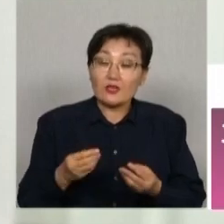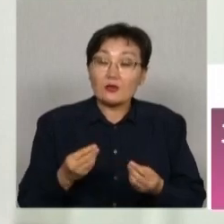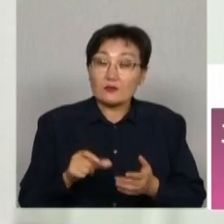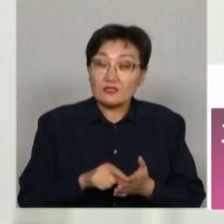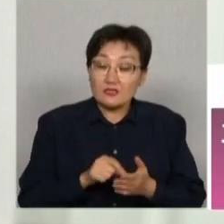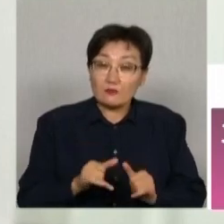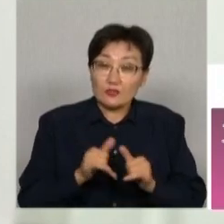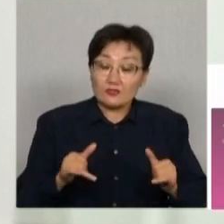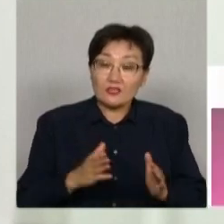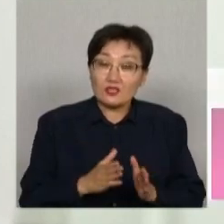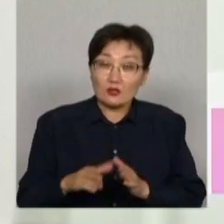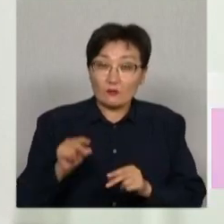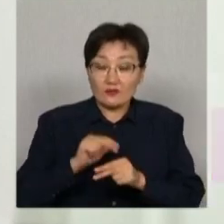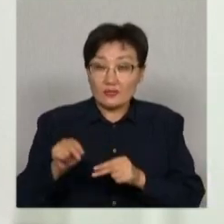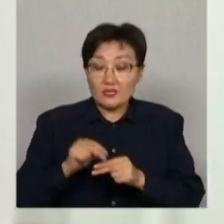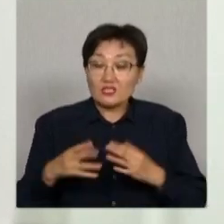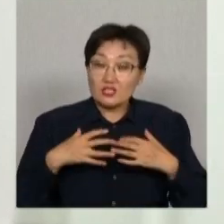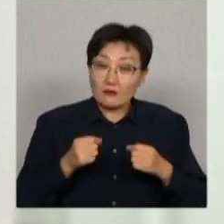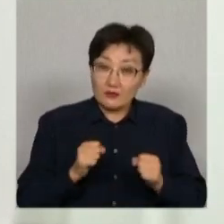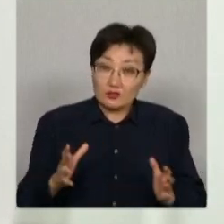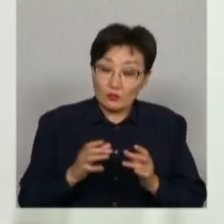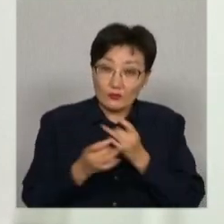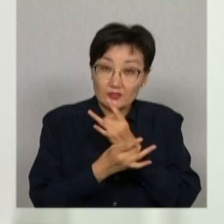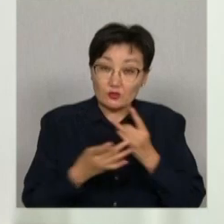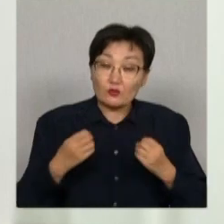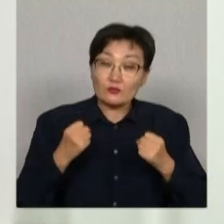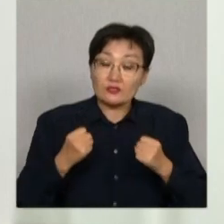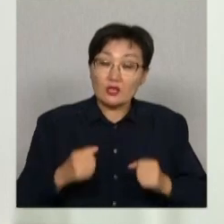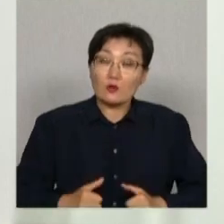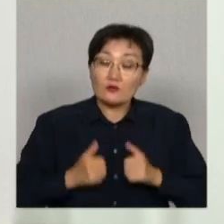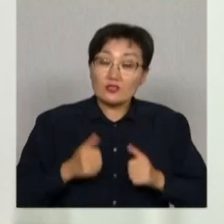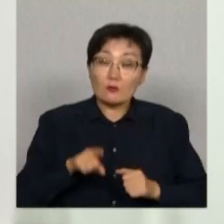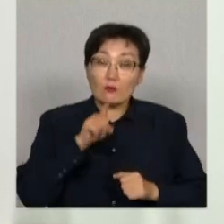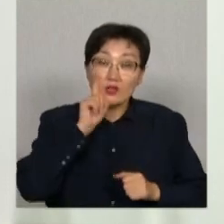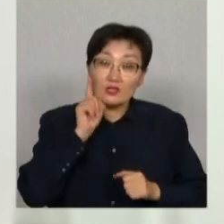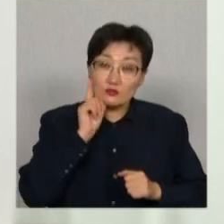развитие системы образования, здравоохранения, культуры и спорта, стимулирование молодежи.